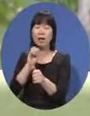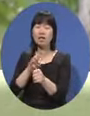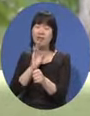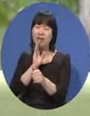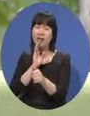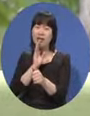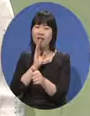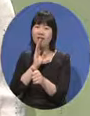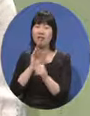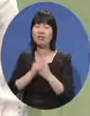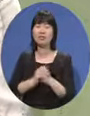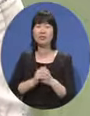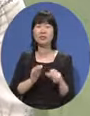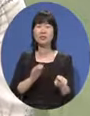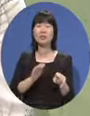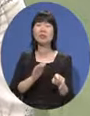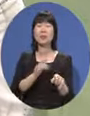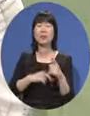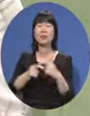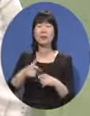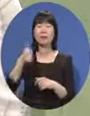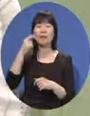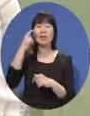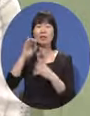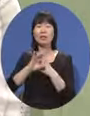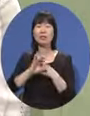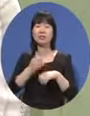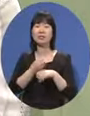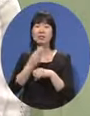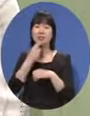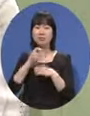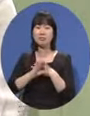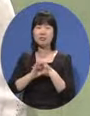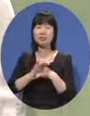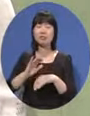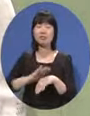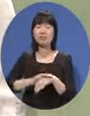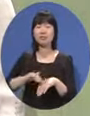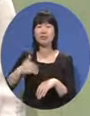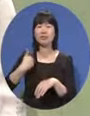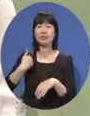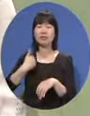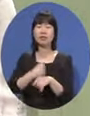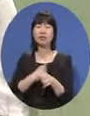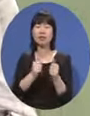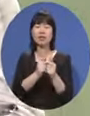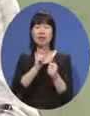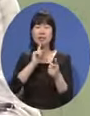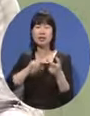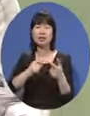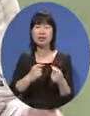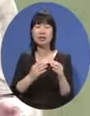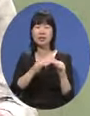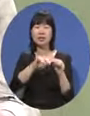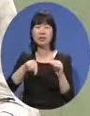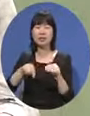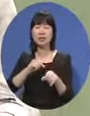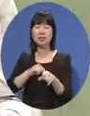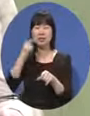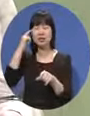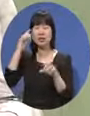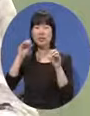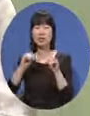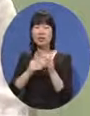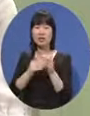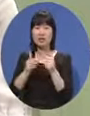맞는건가요 그게 낫죠 왜냐하면 전달 안 하면 잘 모르고 어떤 남자도 아까 말씀드렸지만 지금의 회보 를 따 끄고